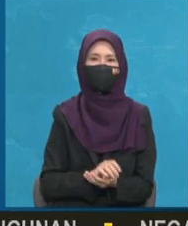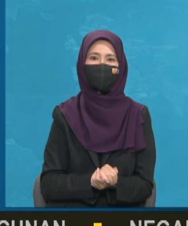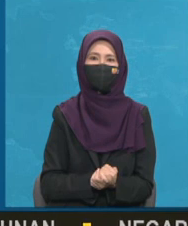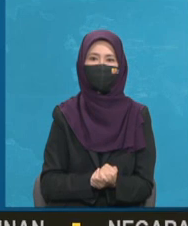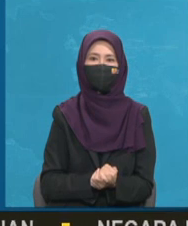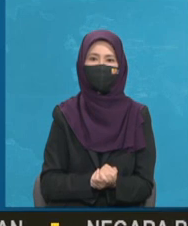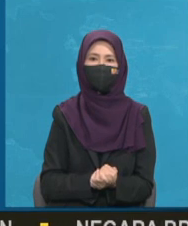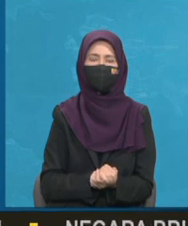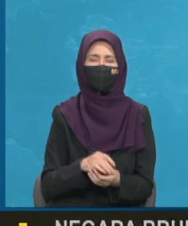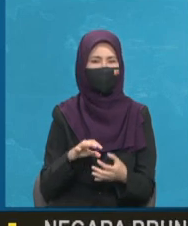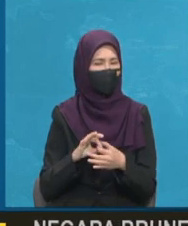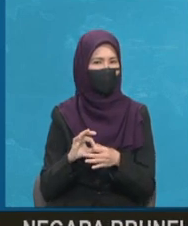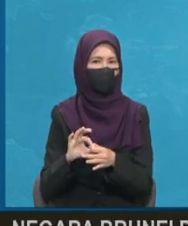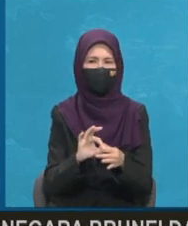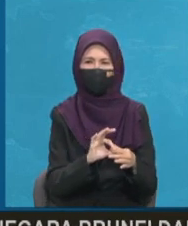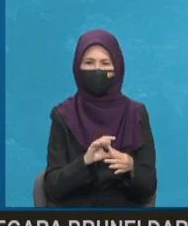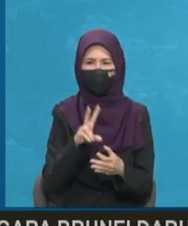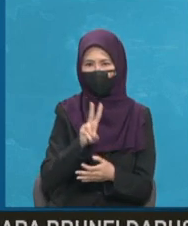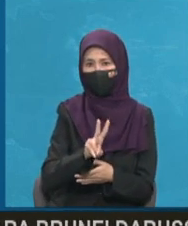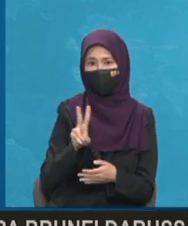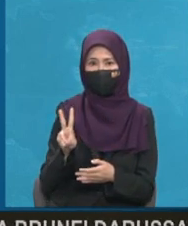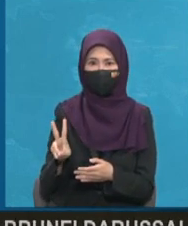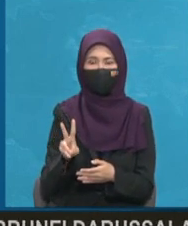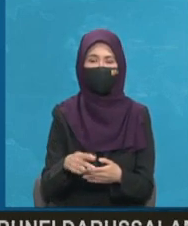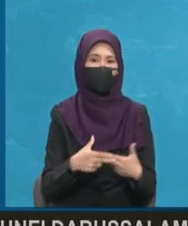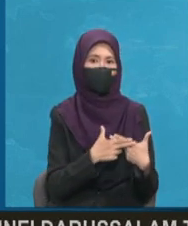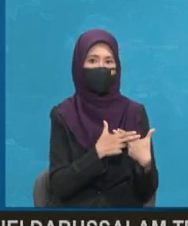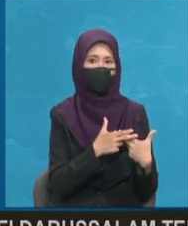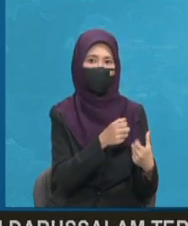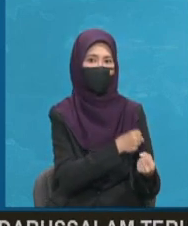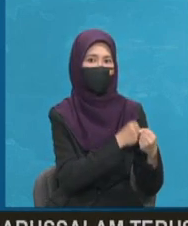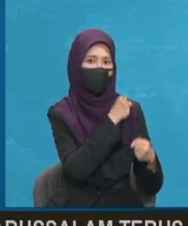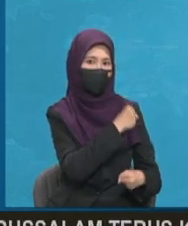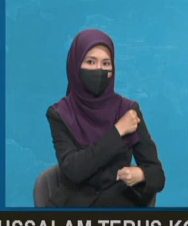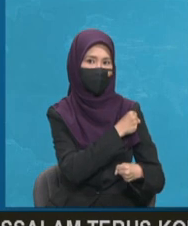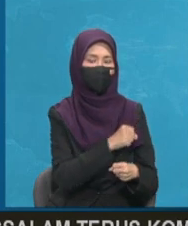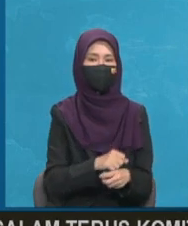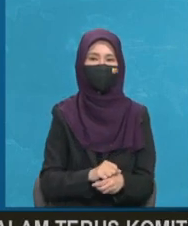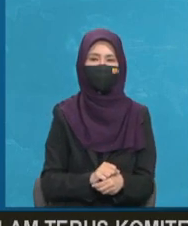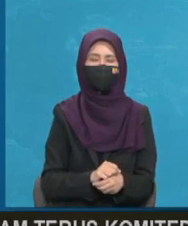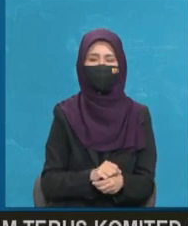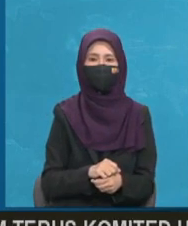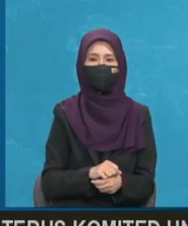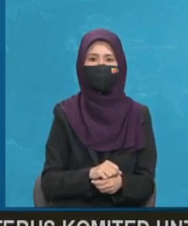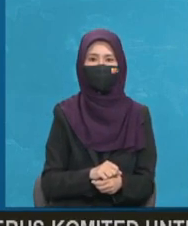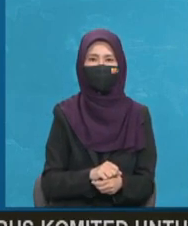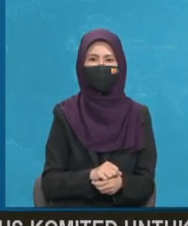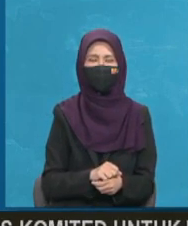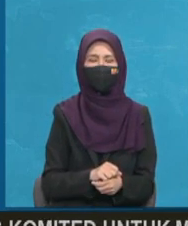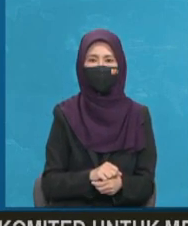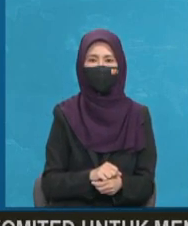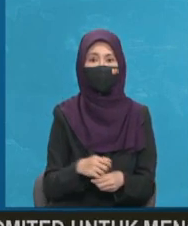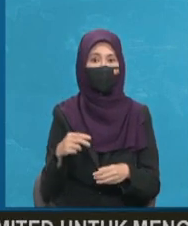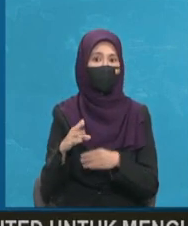untuk menguatkan hubungan antara kedua benda buah angkatan tentara serta meningkatkan lagi hubungan pertahanan dua Hala antara